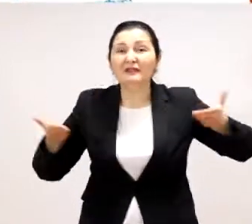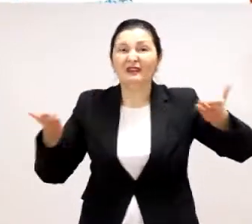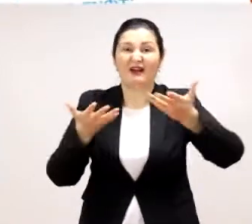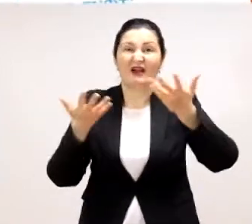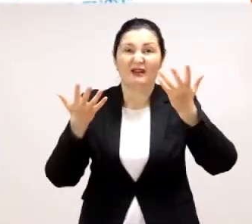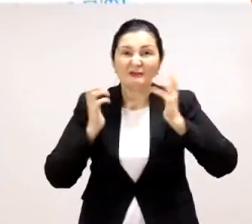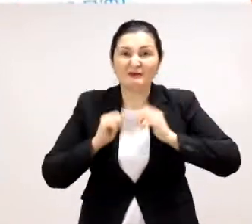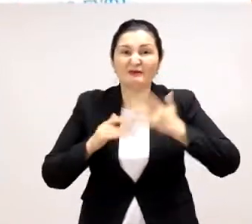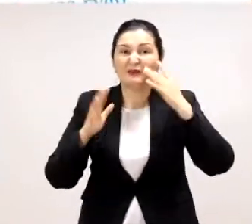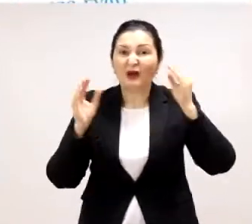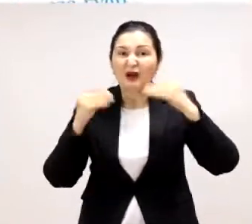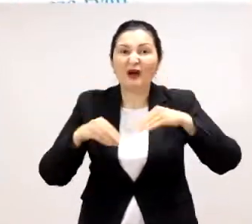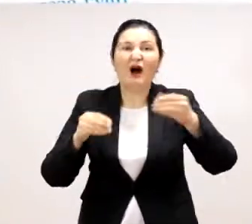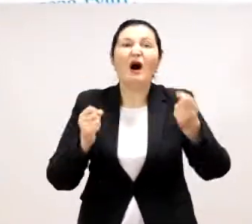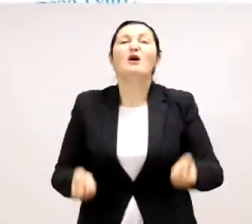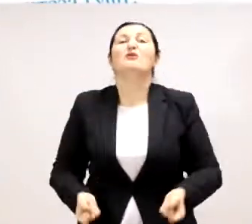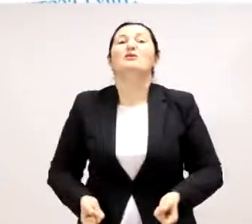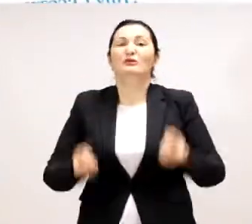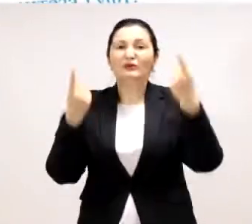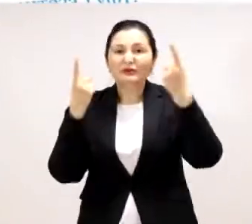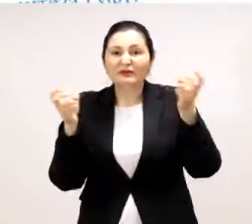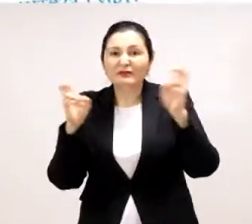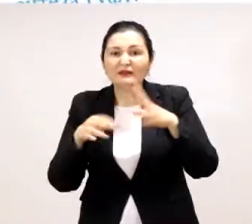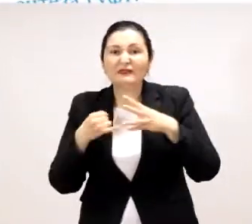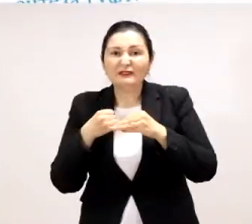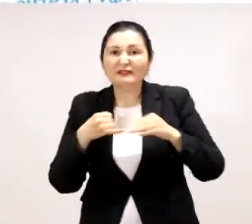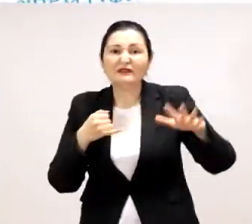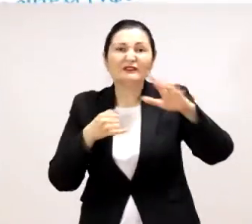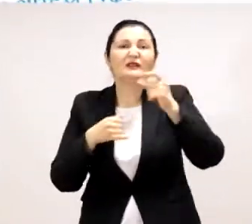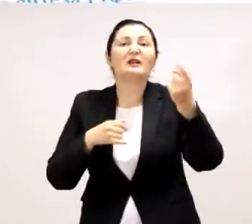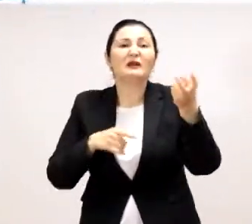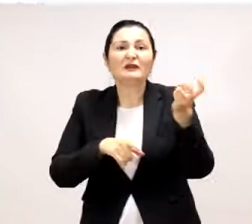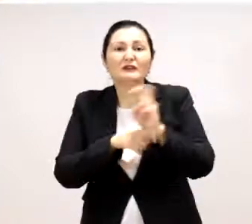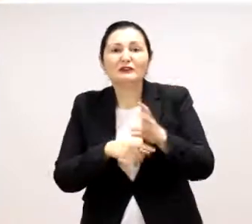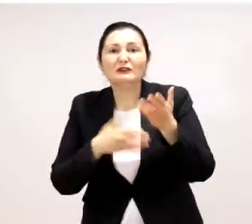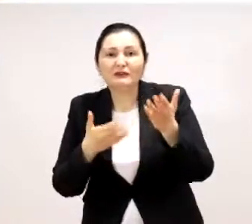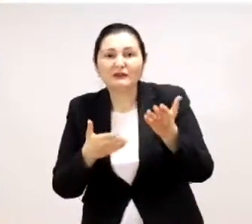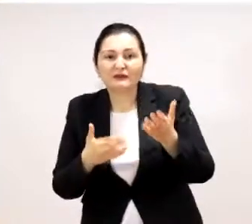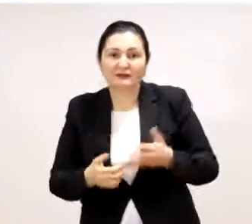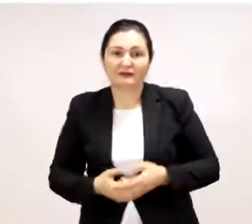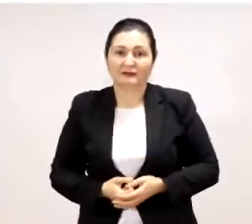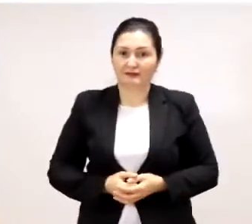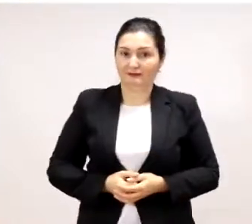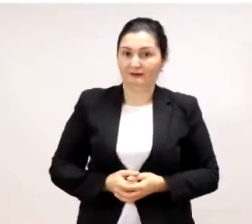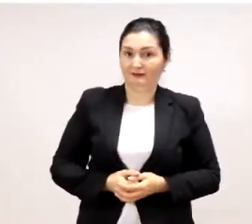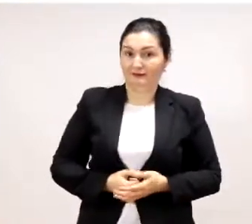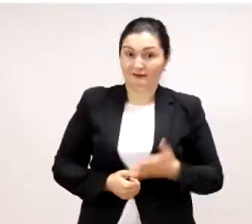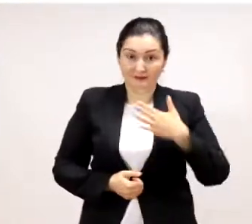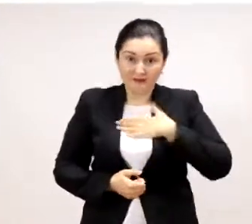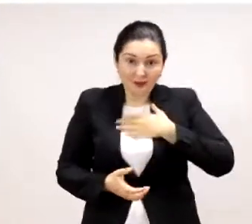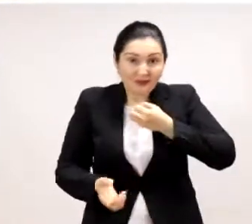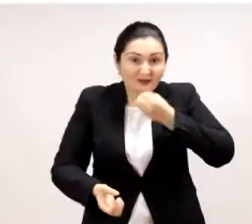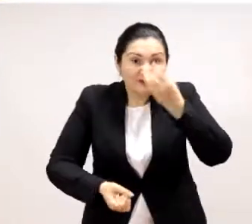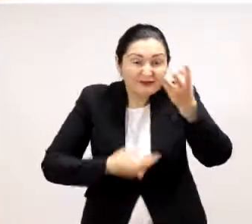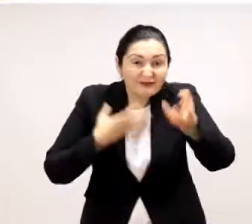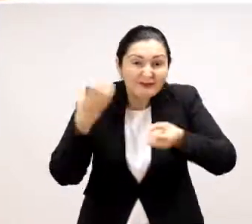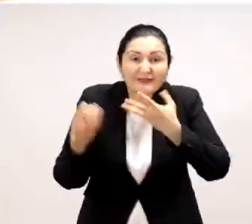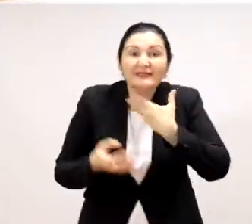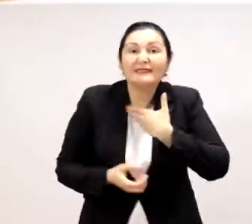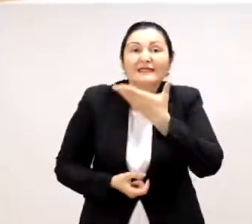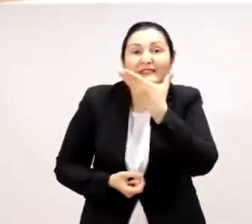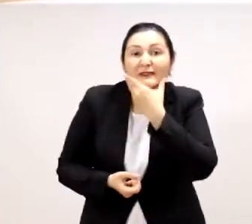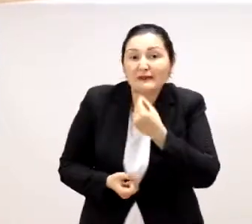نه؟ شما کیستید و در زمین من از بحری چیستید؟ ما گل هستیم، گلهای